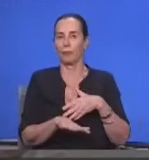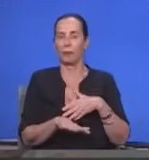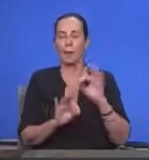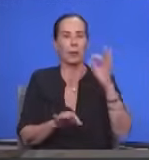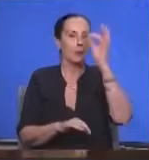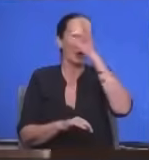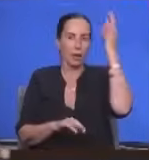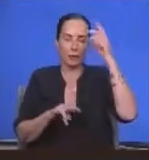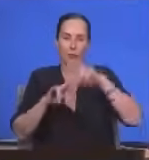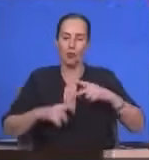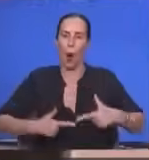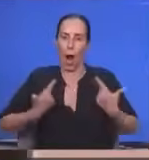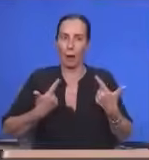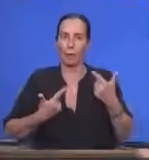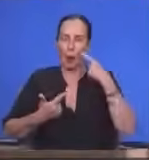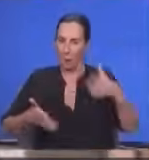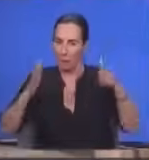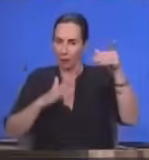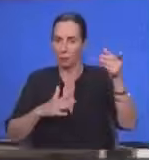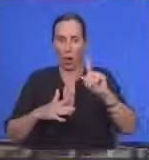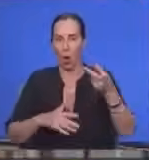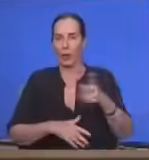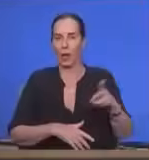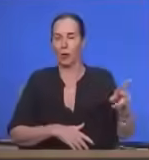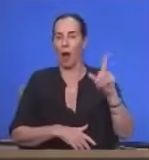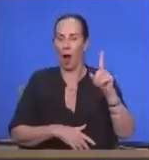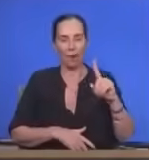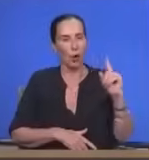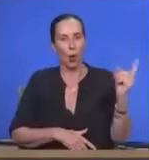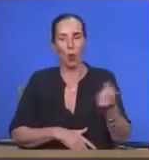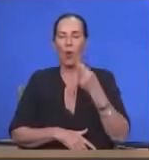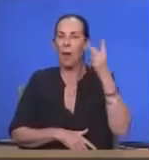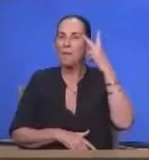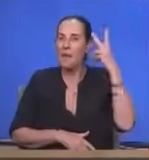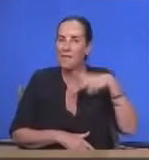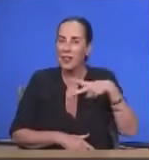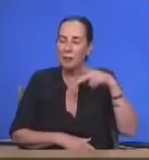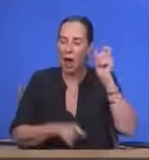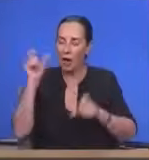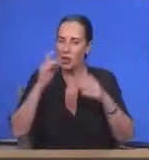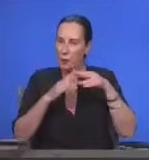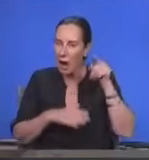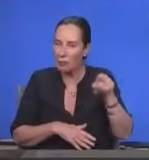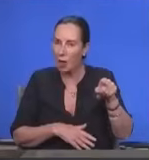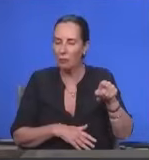הם ניצלו; אנשים כאן בבניינים האלה לא נהרגו. אבל כולם כאן מבינים, במיוחד